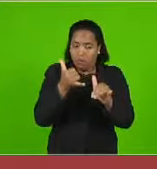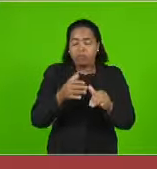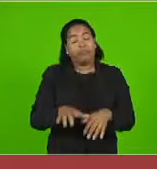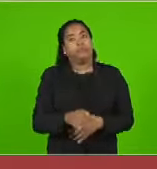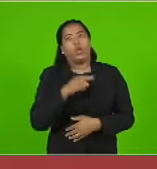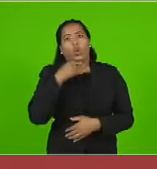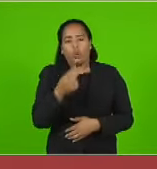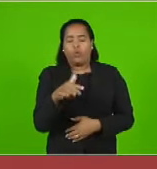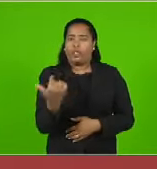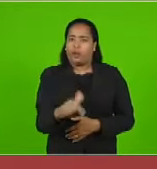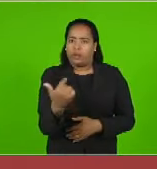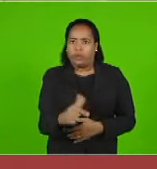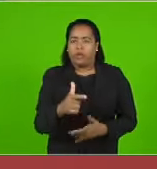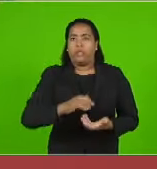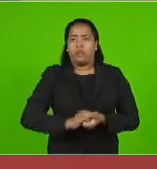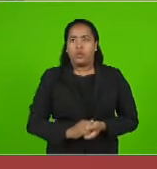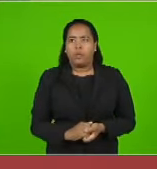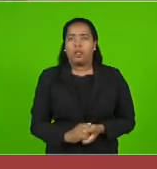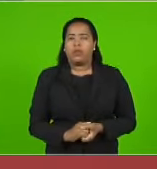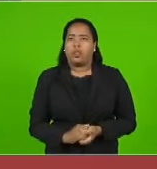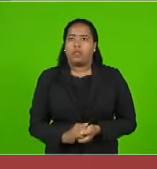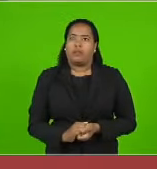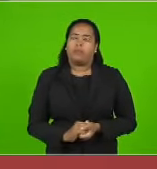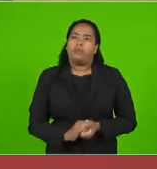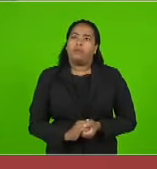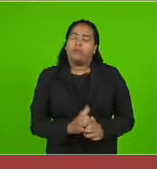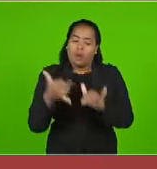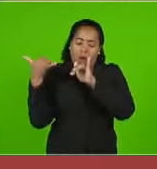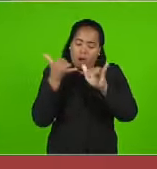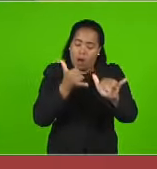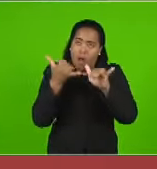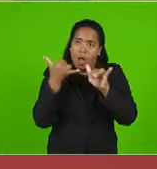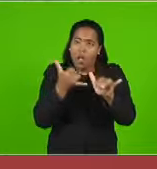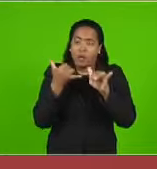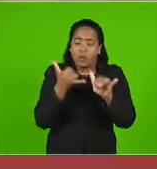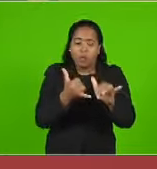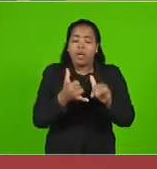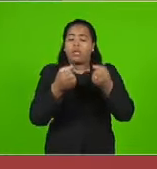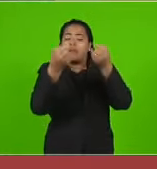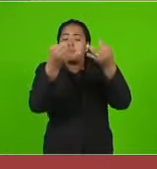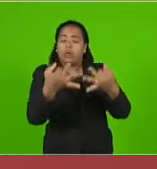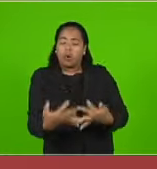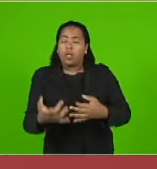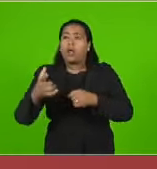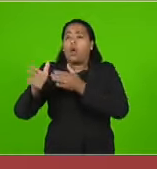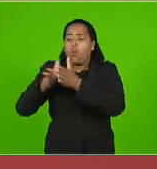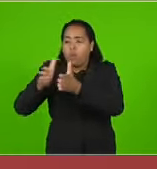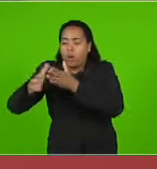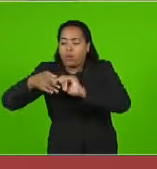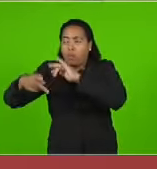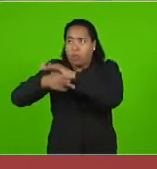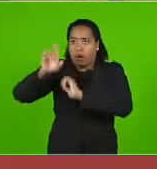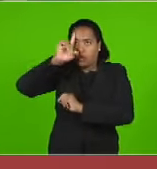протрубила. И мы хотим сказать, что труба... Я уже объяснил, что это во